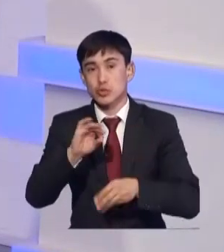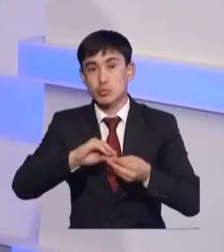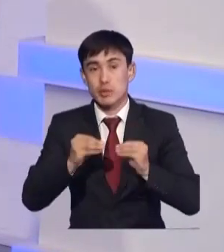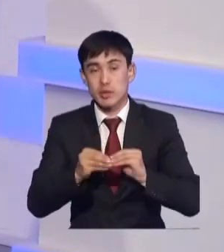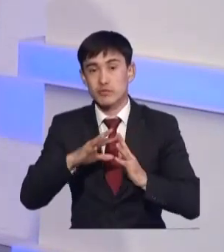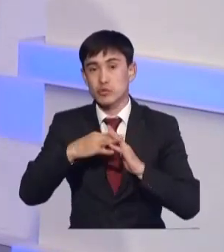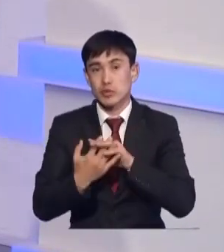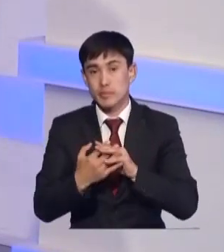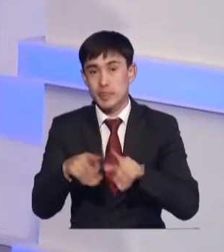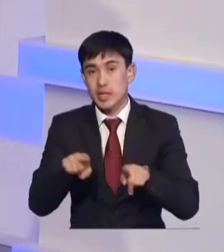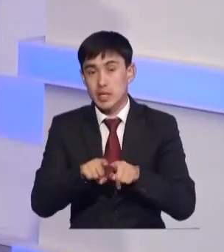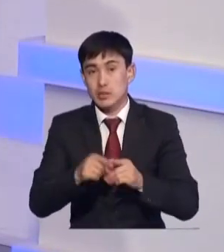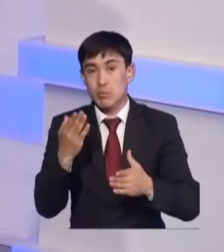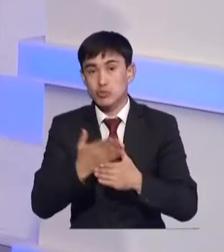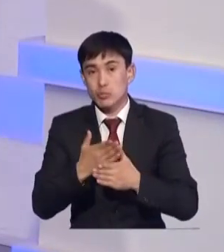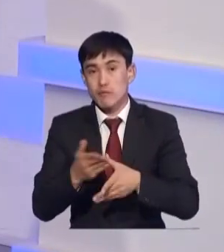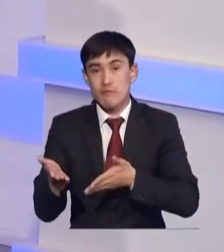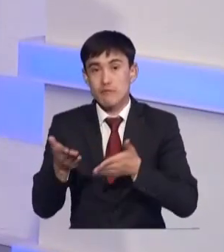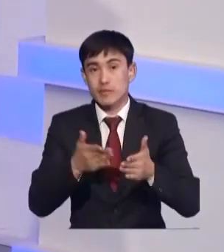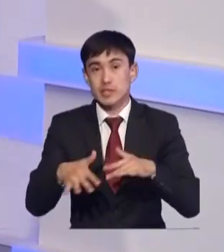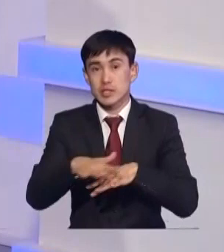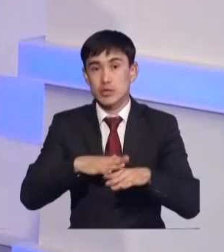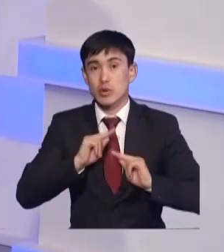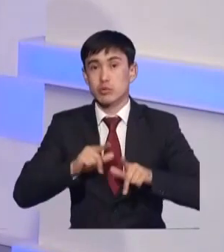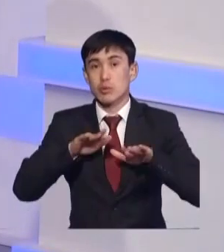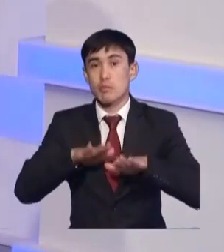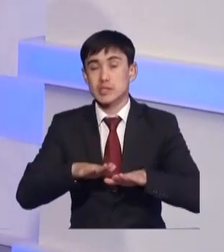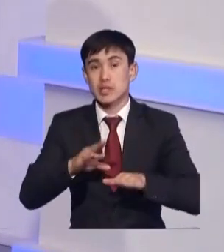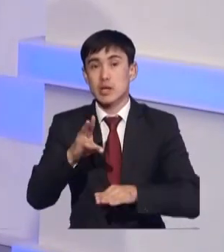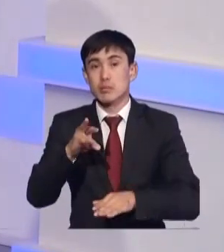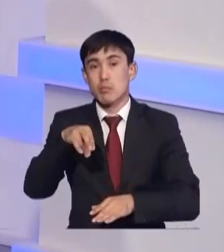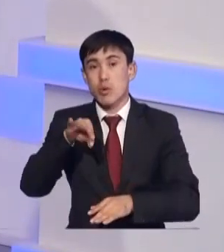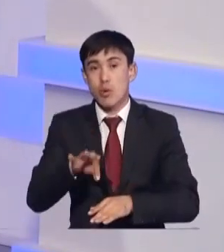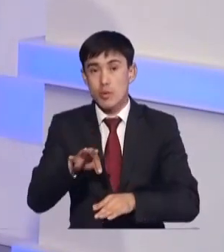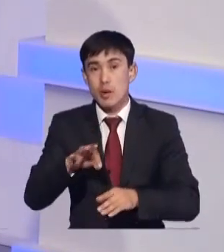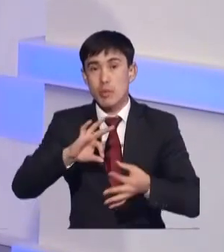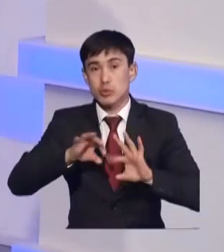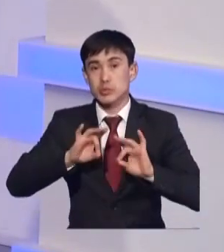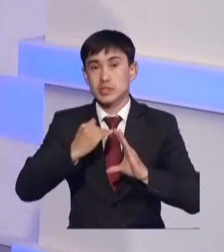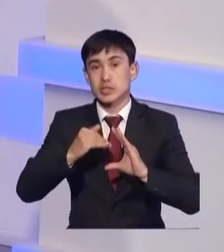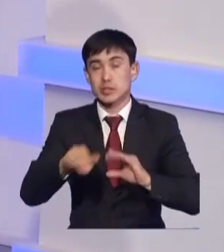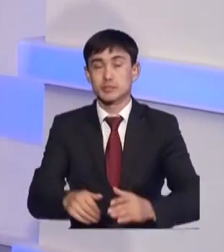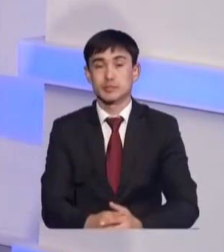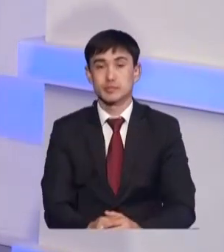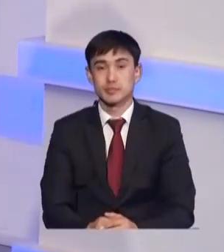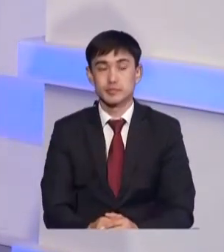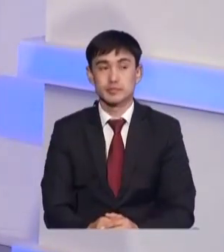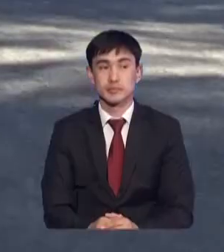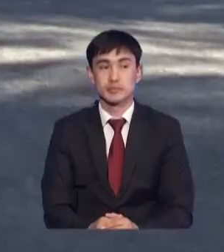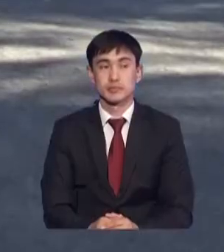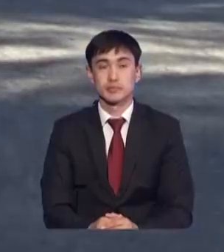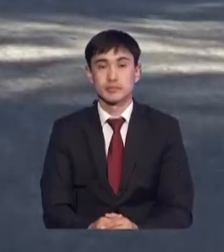проблем в сёлах она также способствует вовлечению населения в работу местных неправительственных организаций подробности далее В нашем